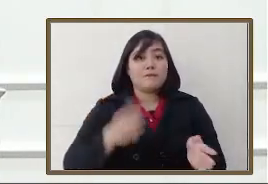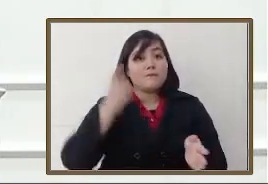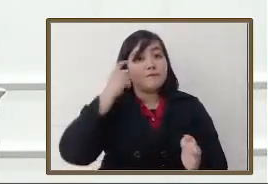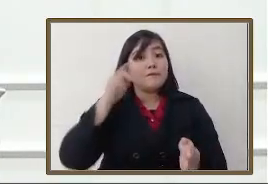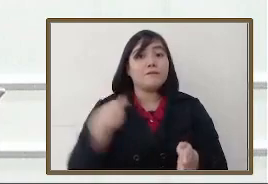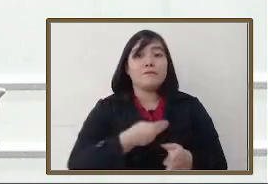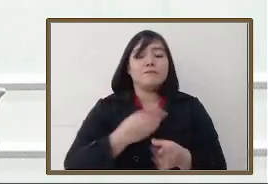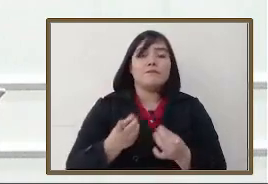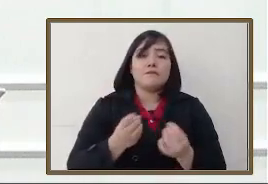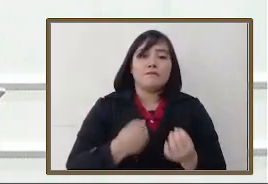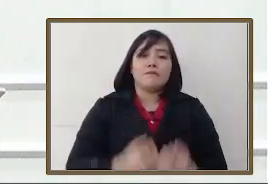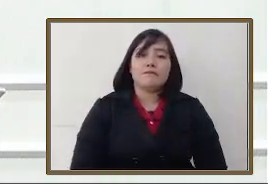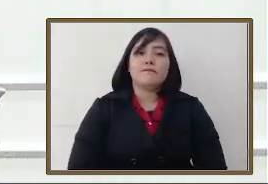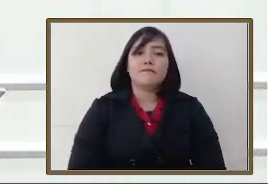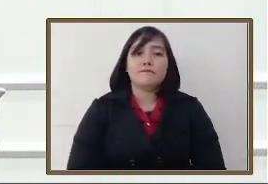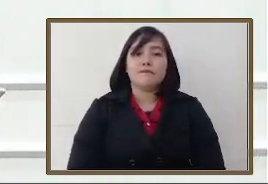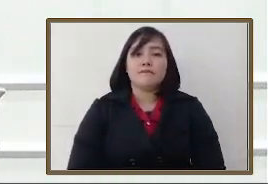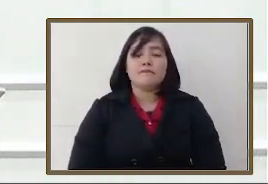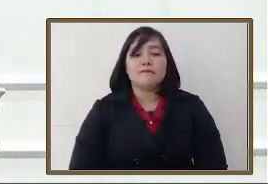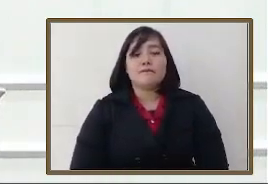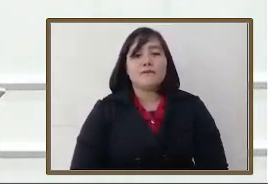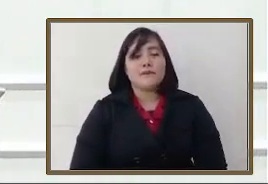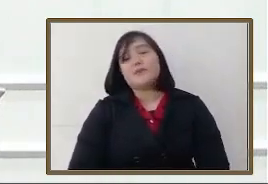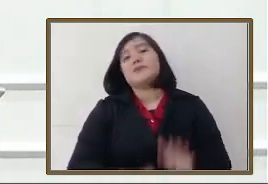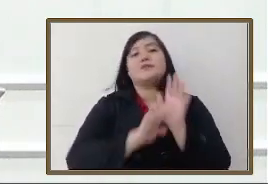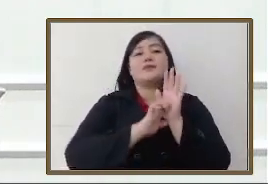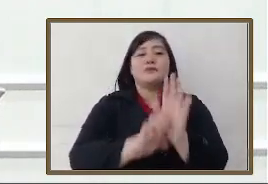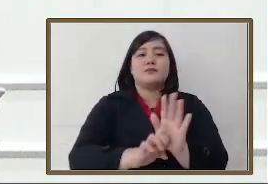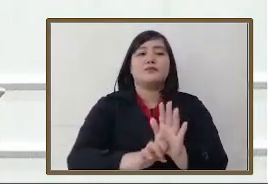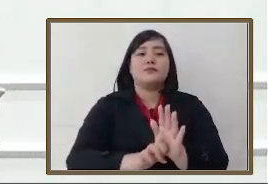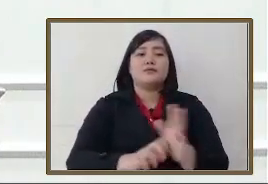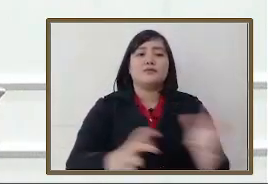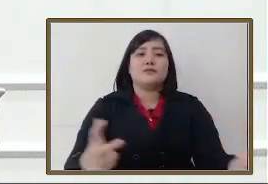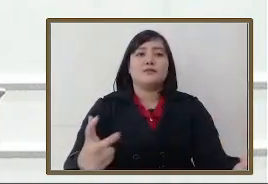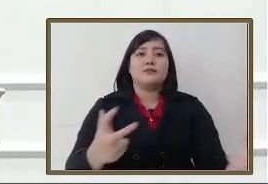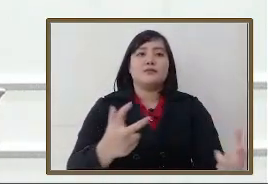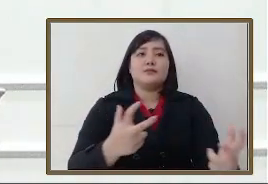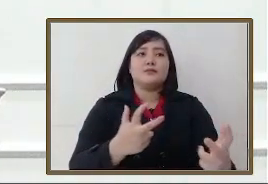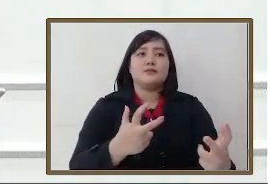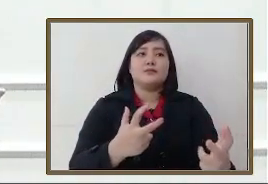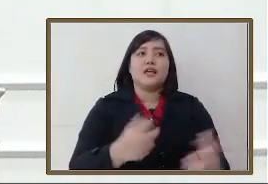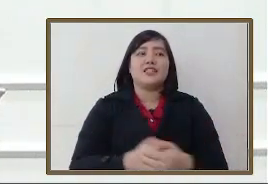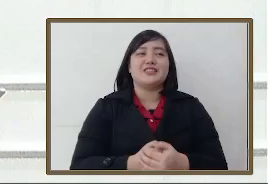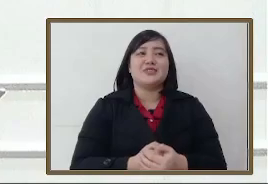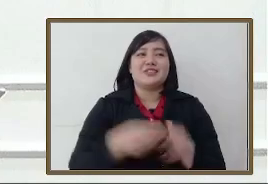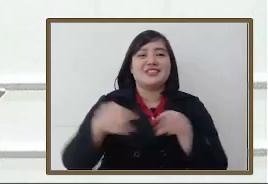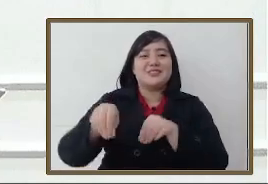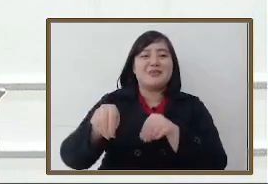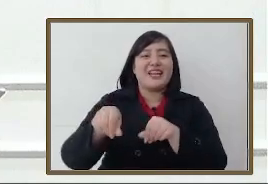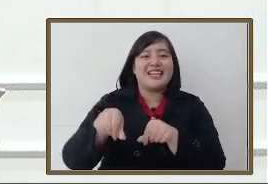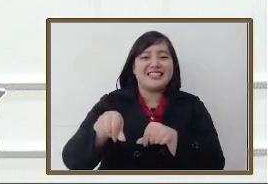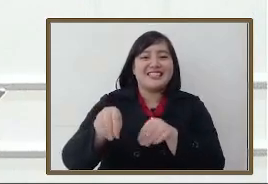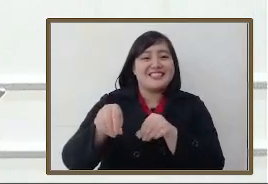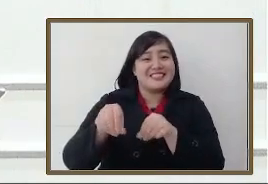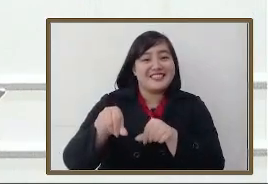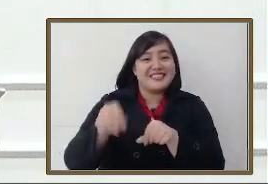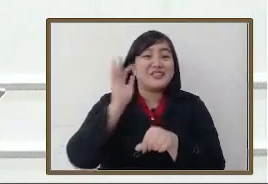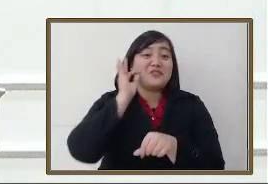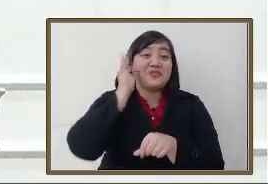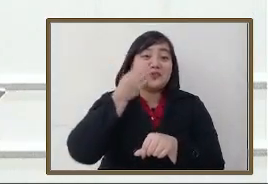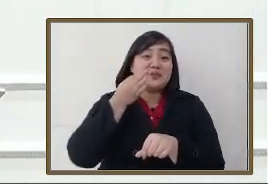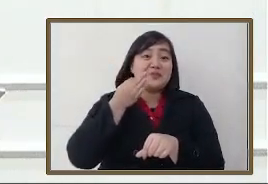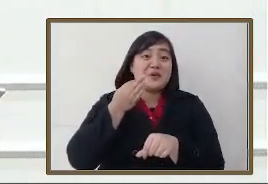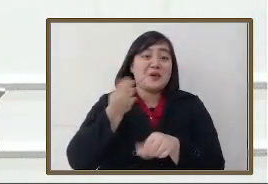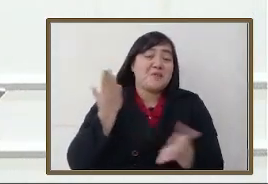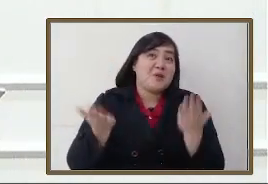ko mga kapatid. Yung buto, maaaring hindi po malalaman nyo na yan ay papaya. Pero pag nilagyan mo ng lupa